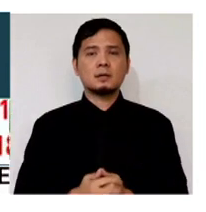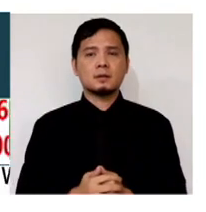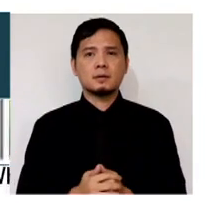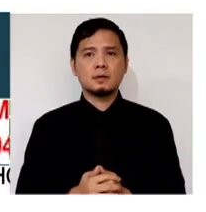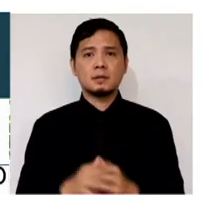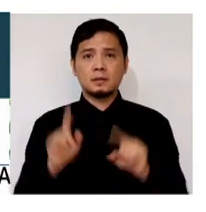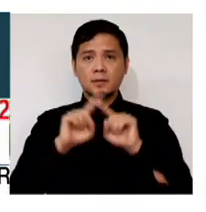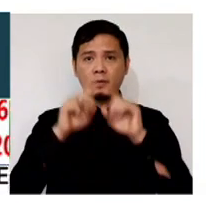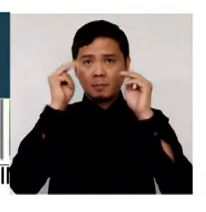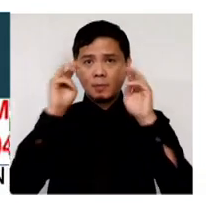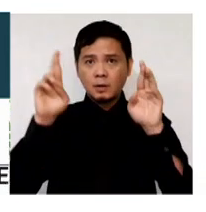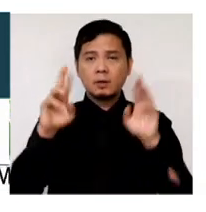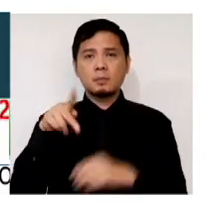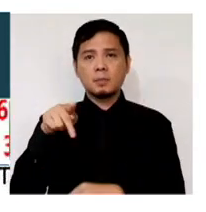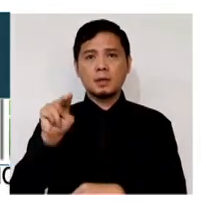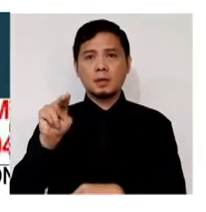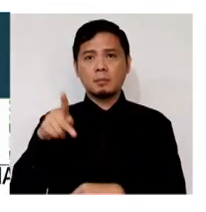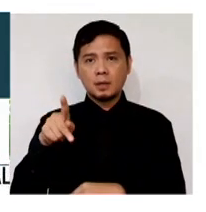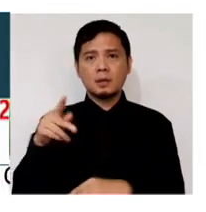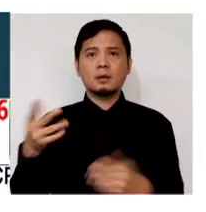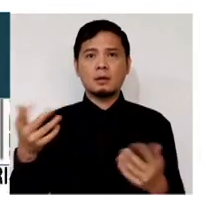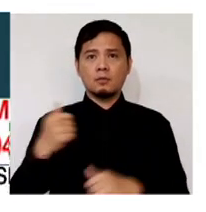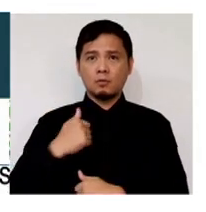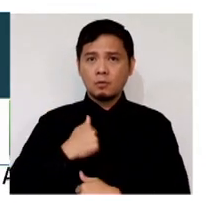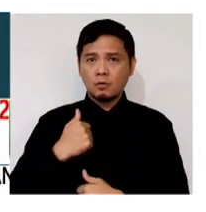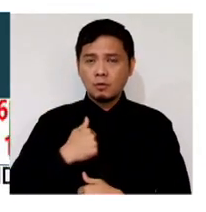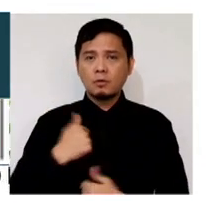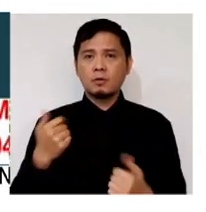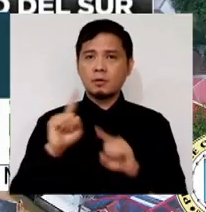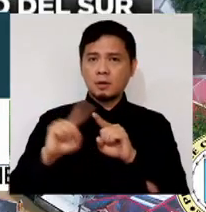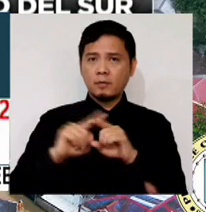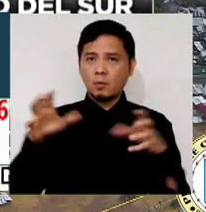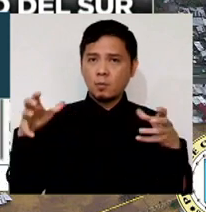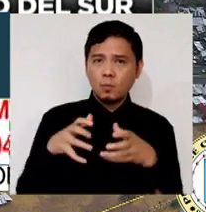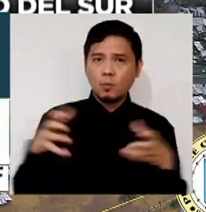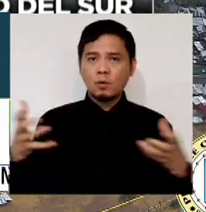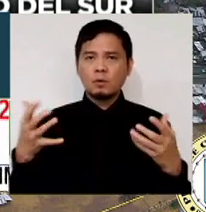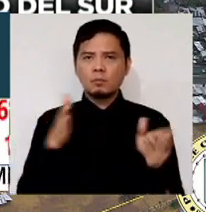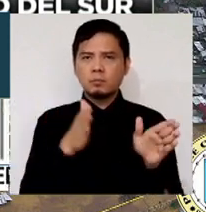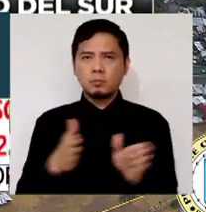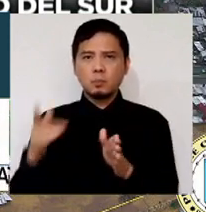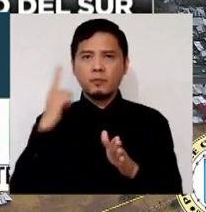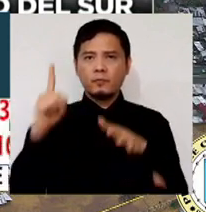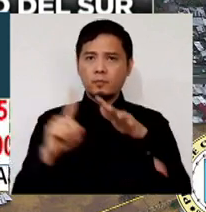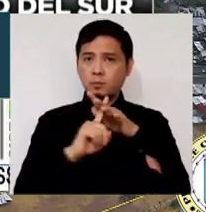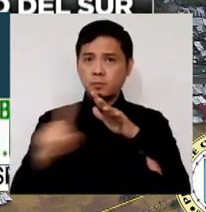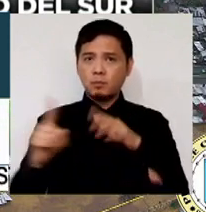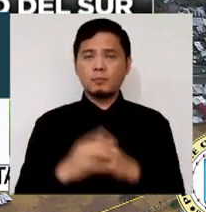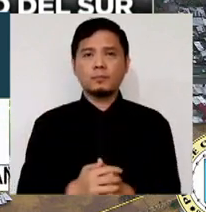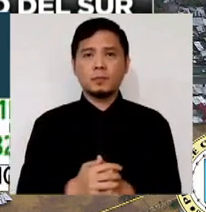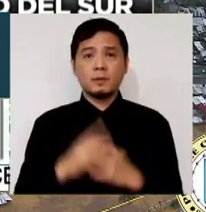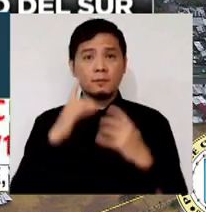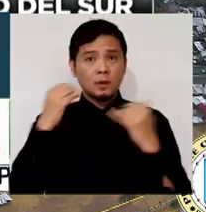mayors, PNP, Army, na mag-preemptive evacuation. Kaya sa ngayon, yung iba